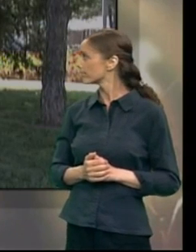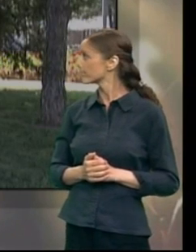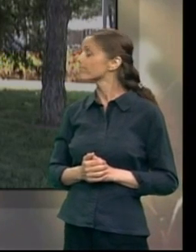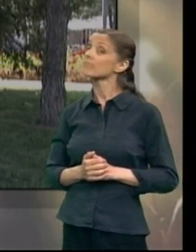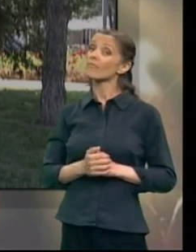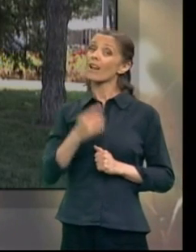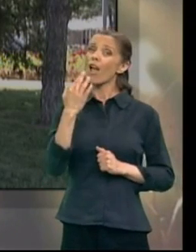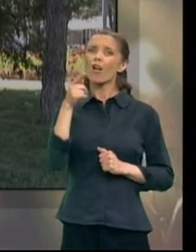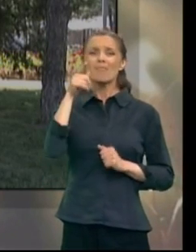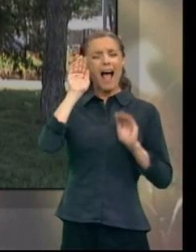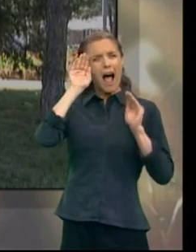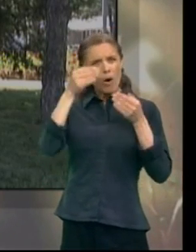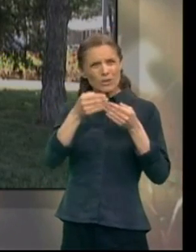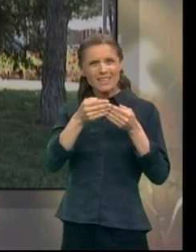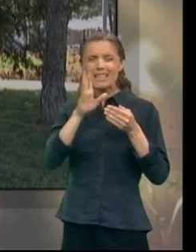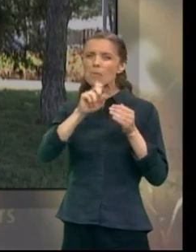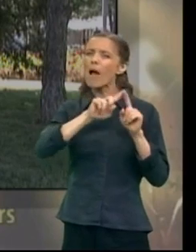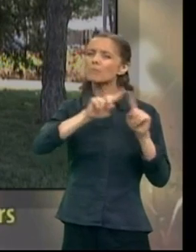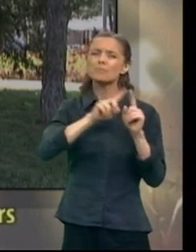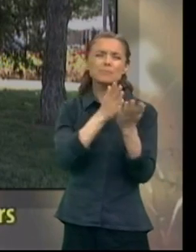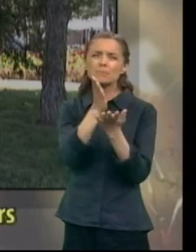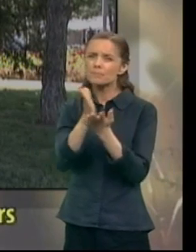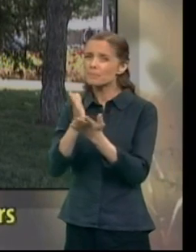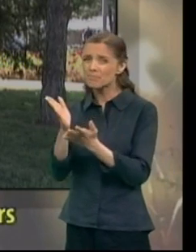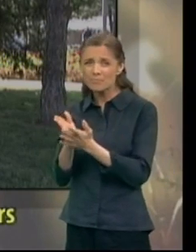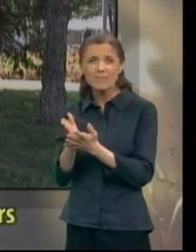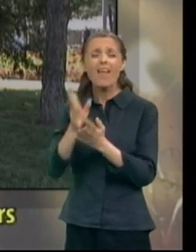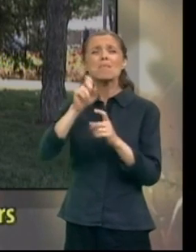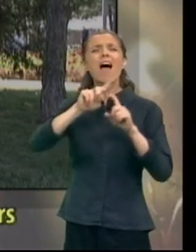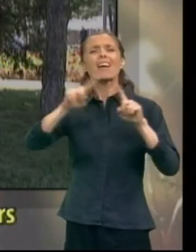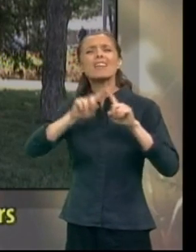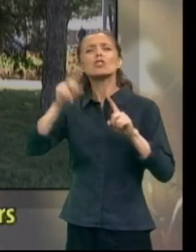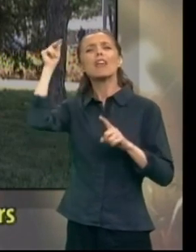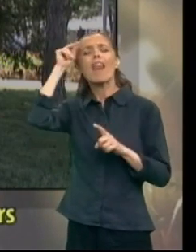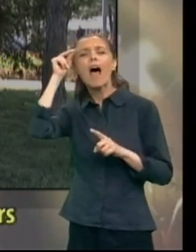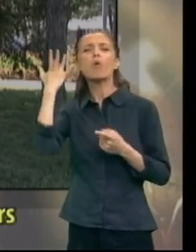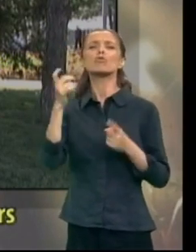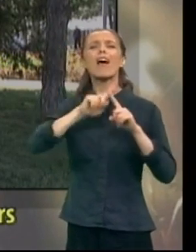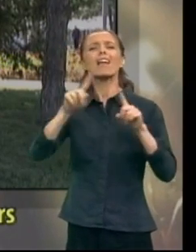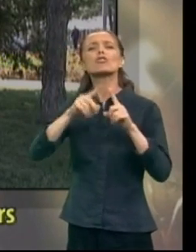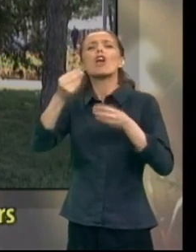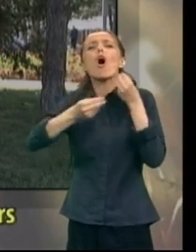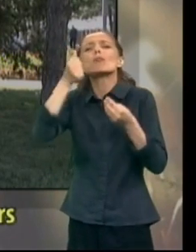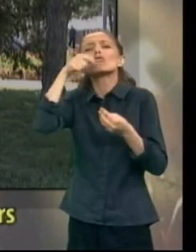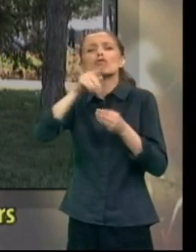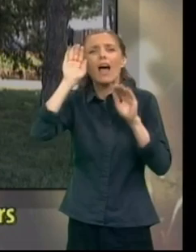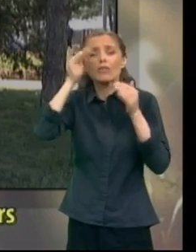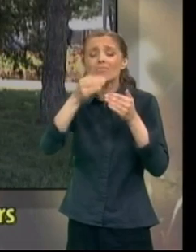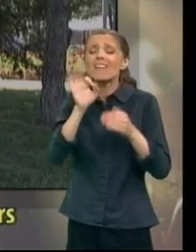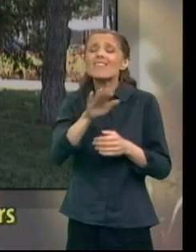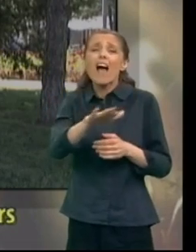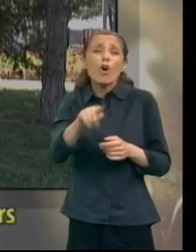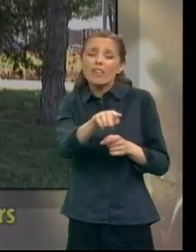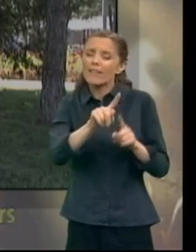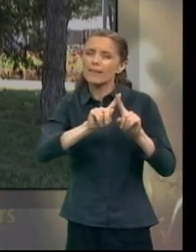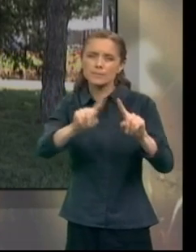Onoliko koliko je autizam raznolik, toliko postoji i naučnih i nenaučnih objašnjenja autizma. Svako dete je posebno i svaka pojava autizma je